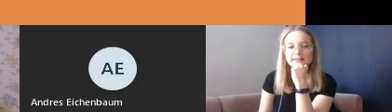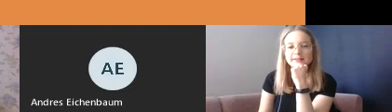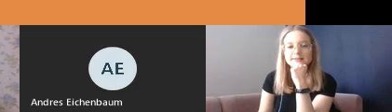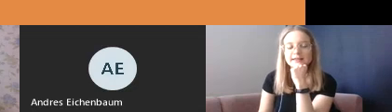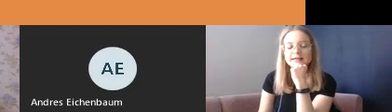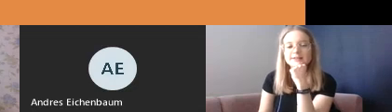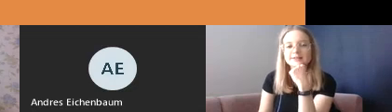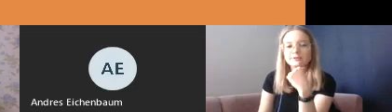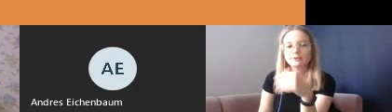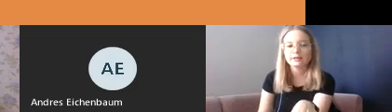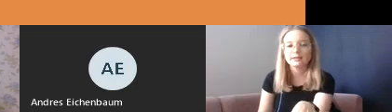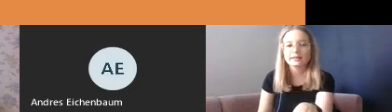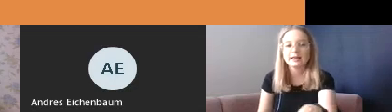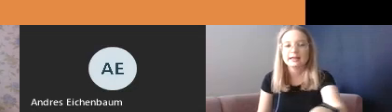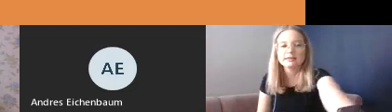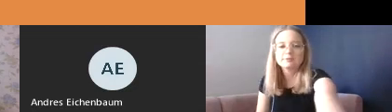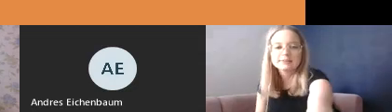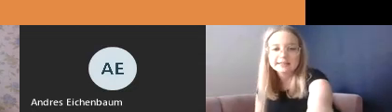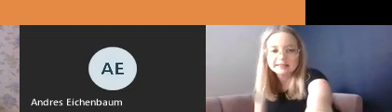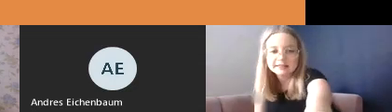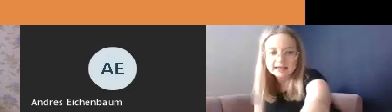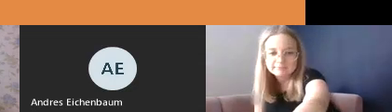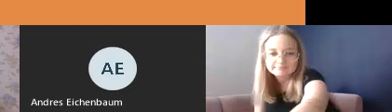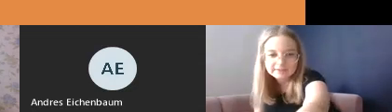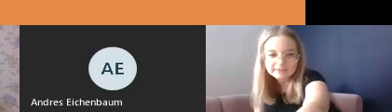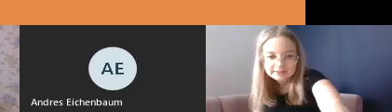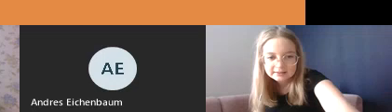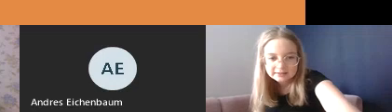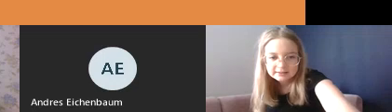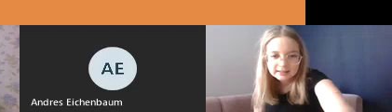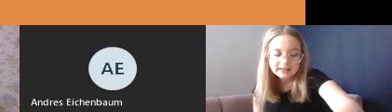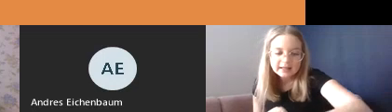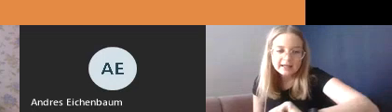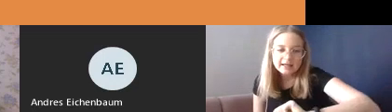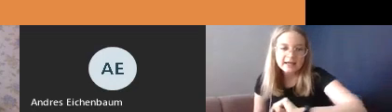Nii, kas sinul on olemas selline